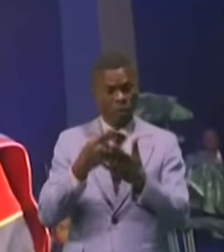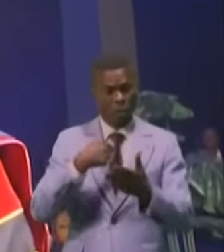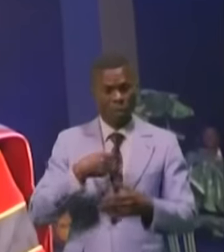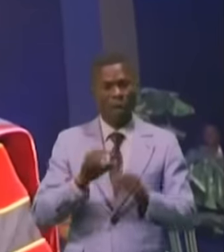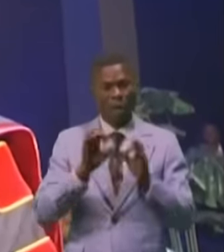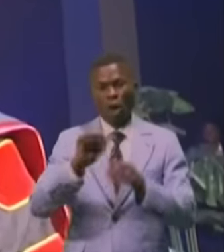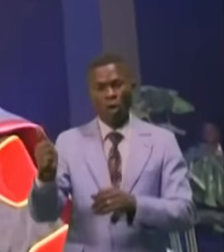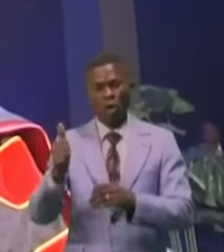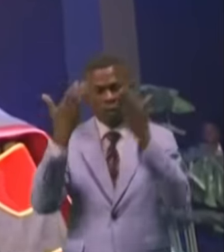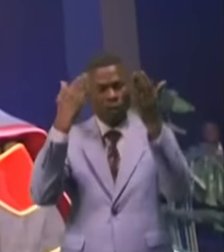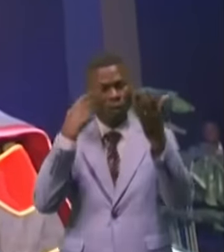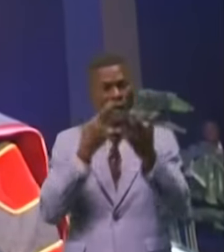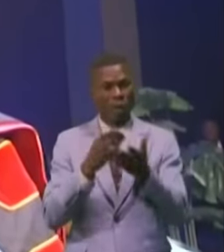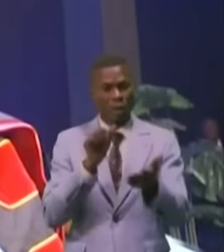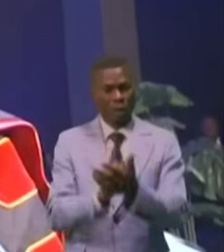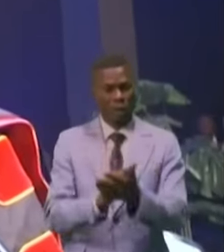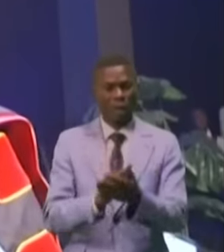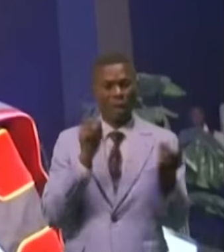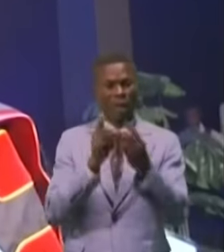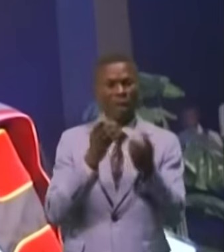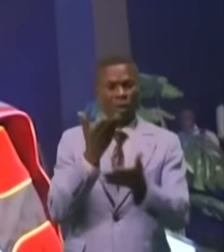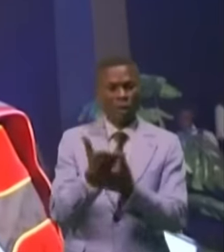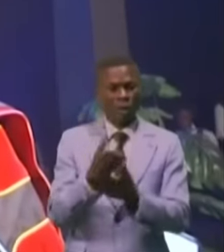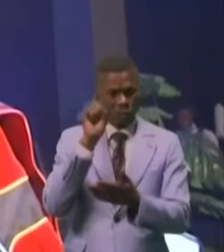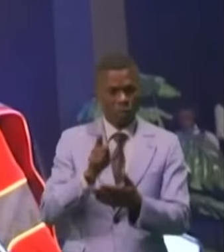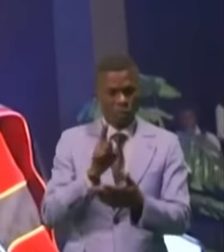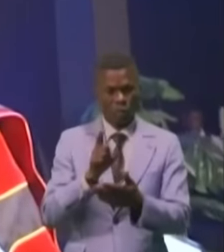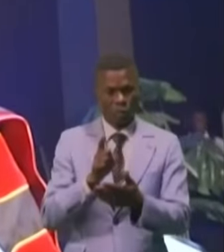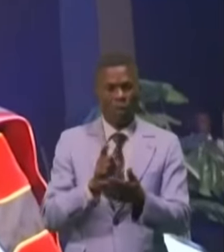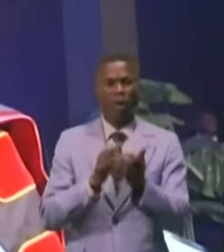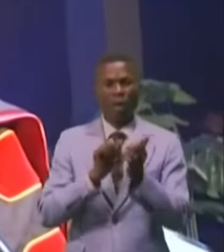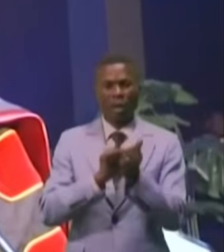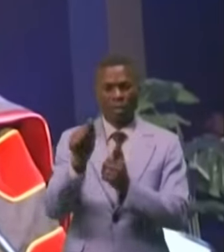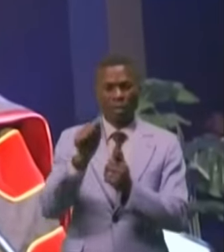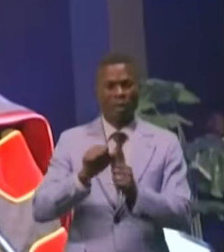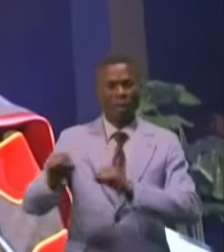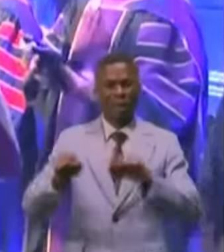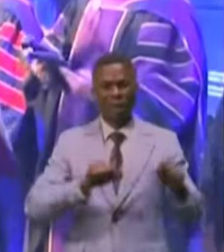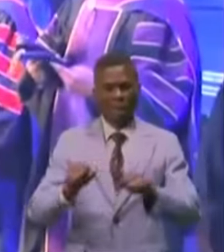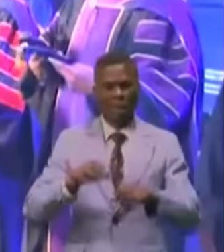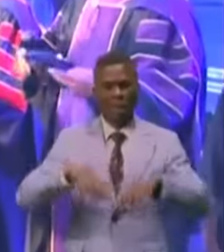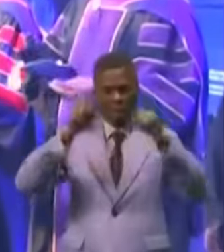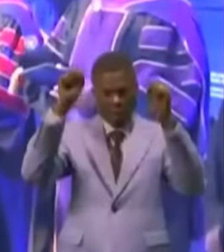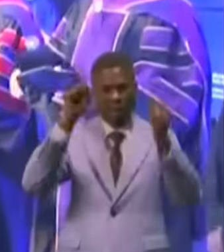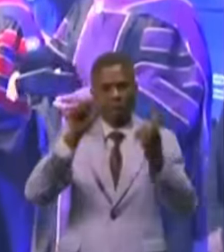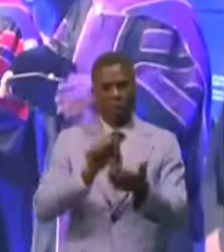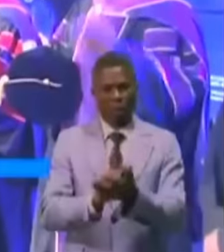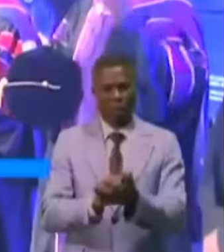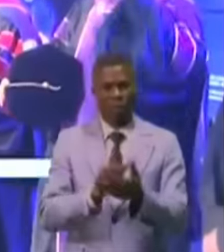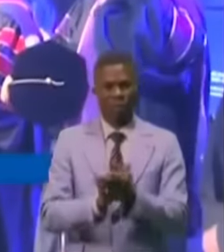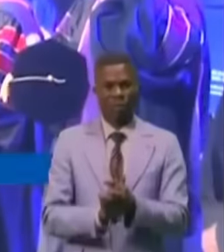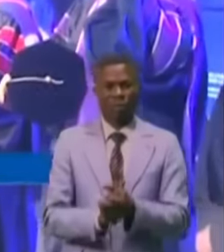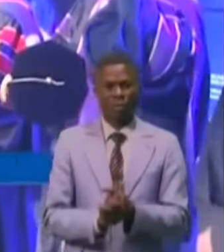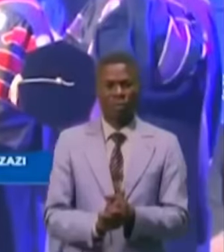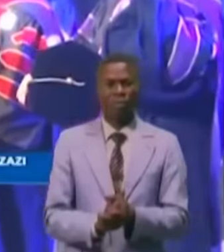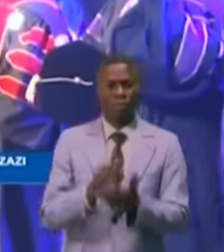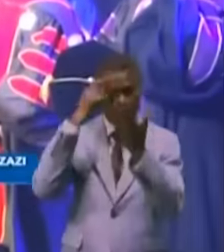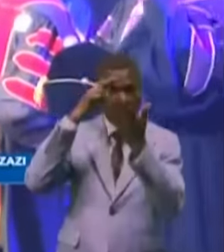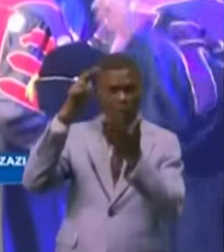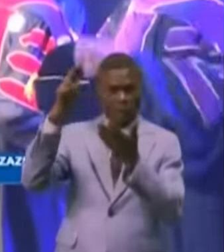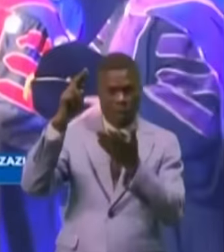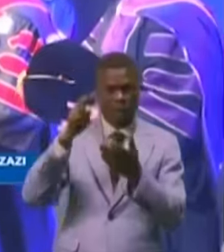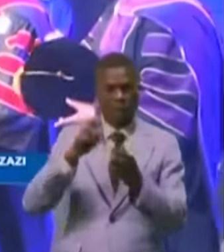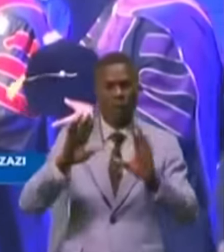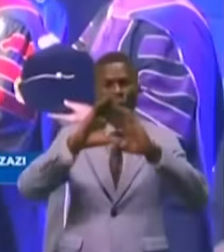observent. Et après, ils vous approchent et vous devez passer à beaucoup de tests et d'approbation. Triumph Biblical University est une